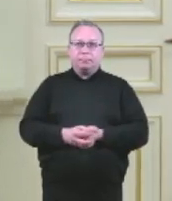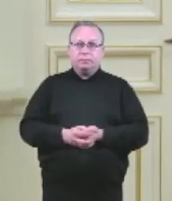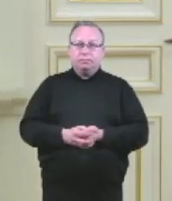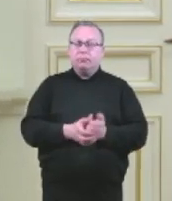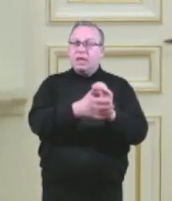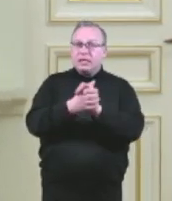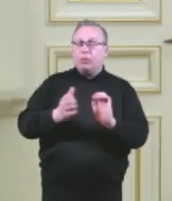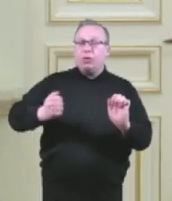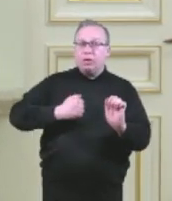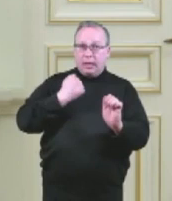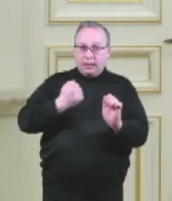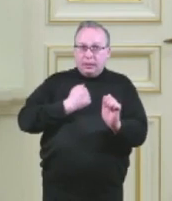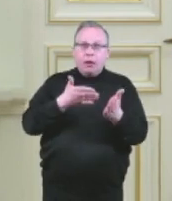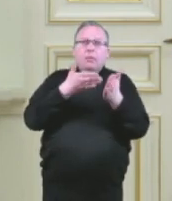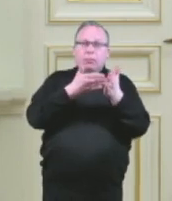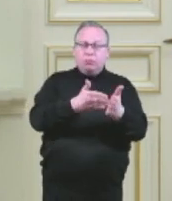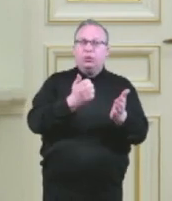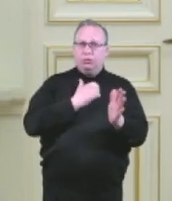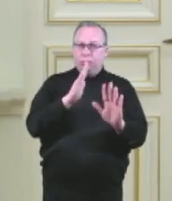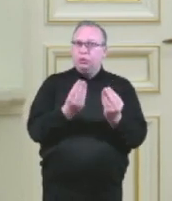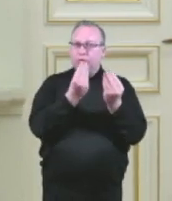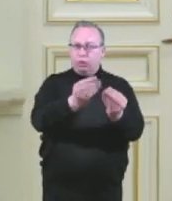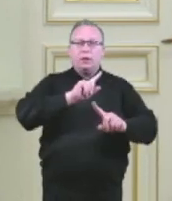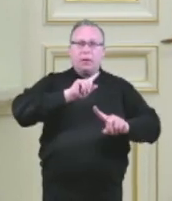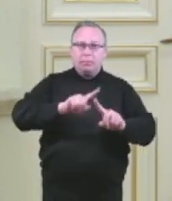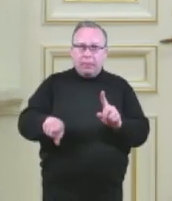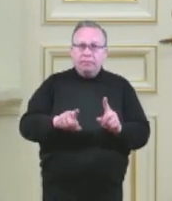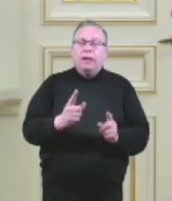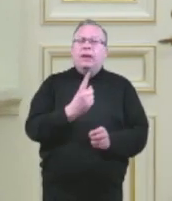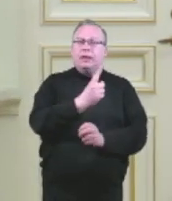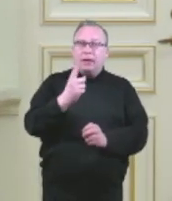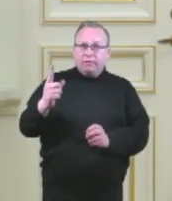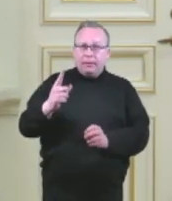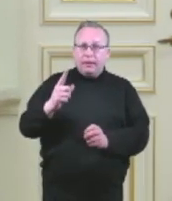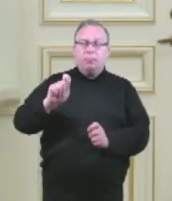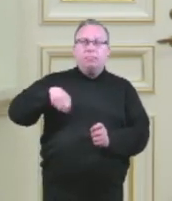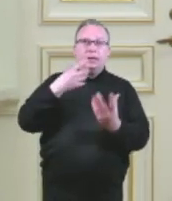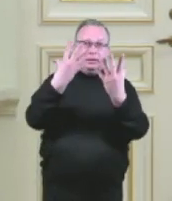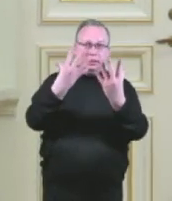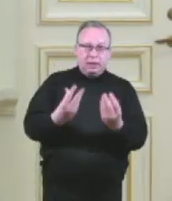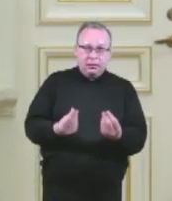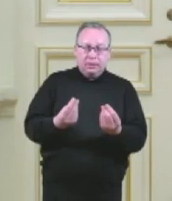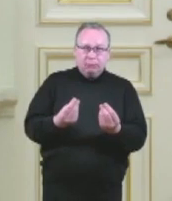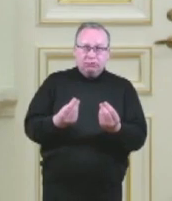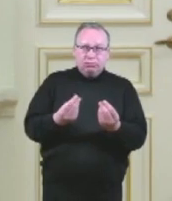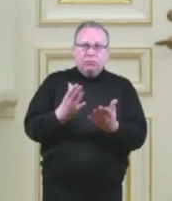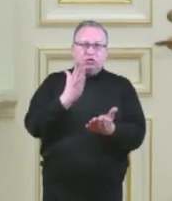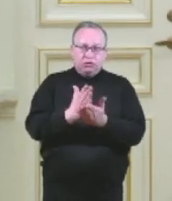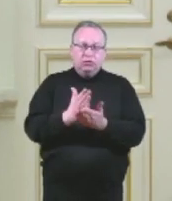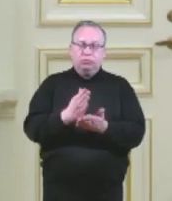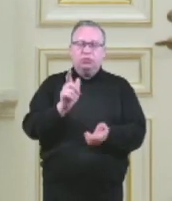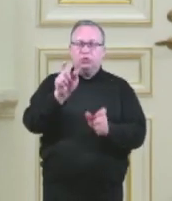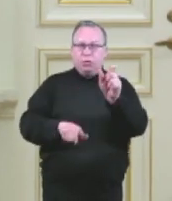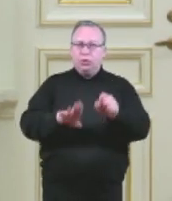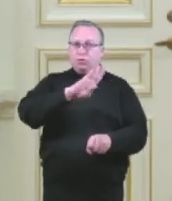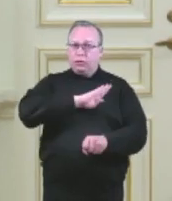Sąjungininkų karinė parama turi būti teikiama greitai. Kiekviena pradelsta diena kainuoja žmonių gyvybės. Taip